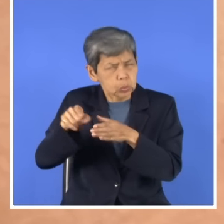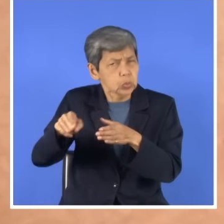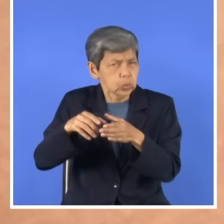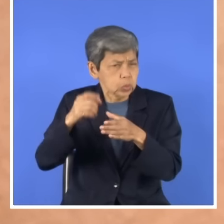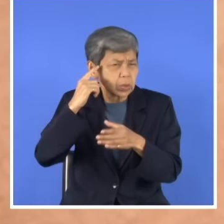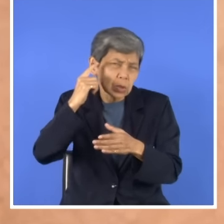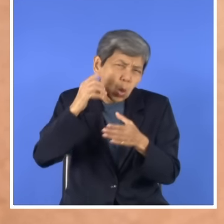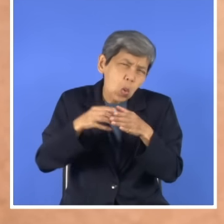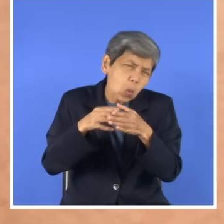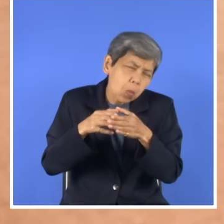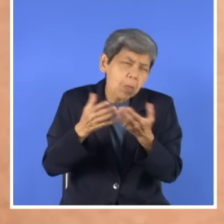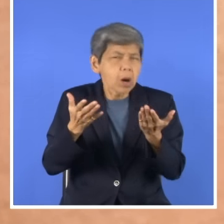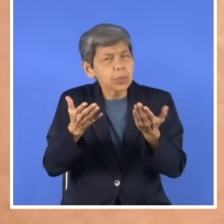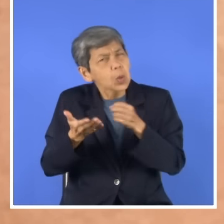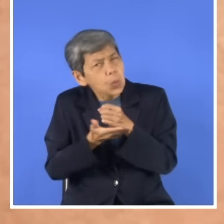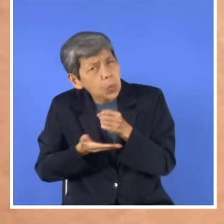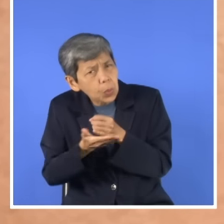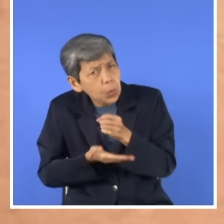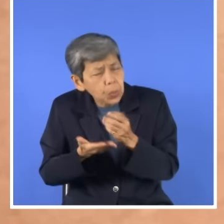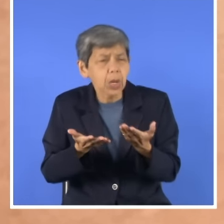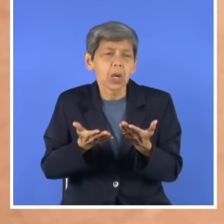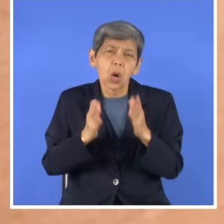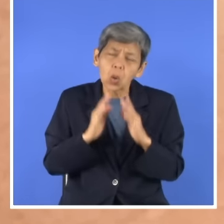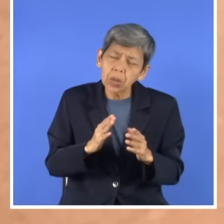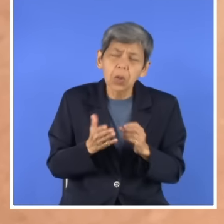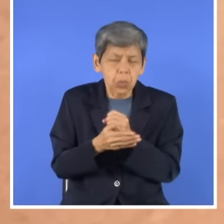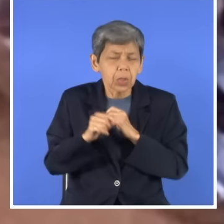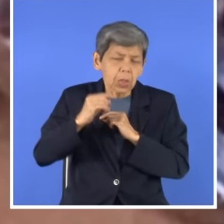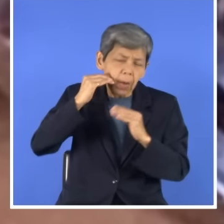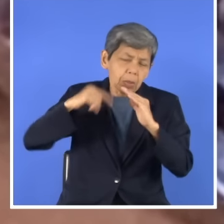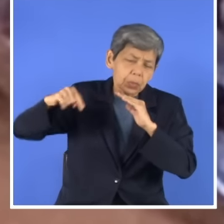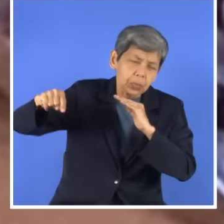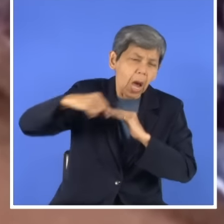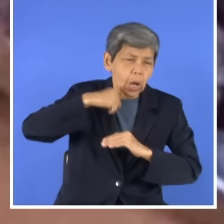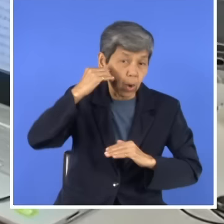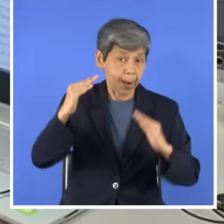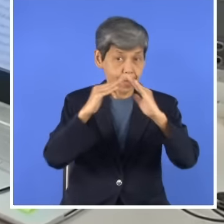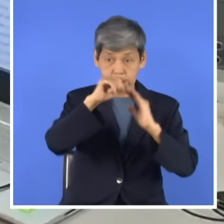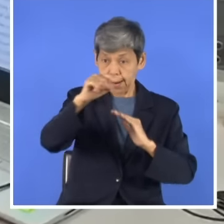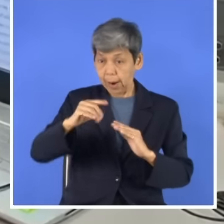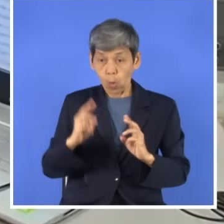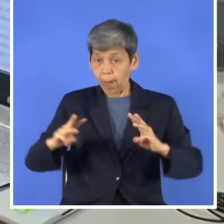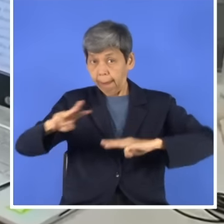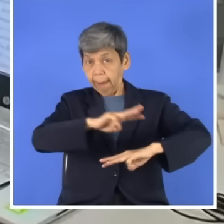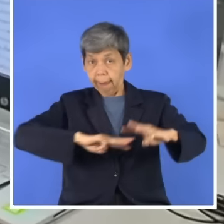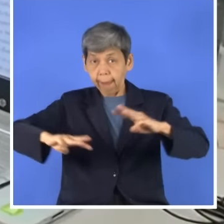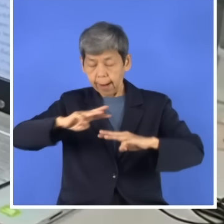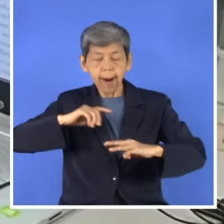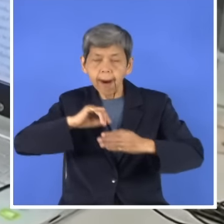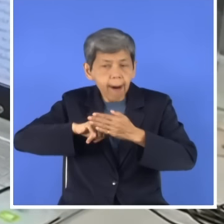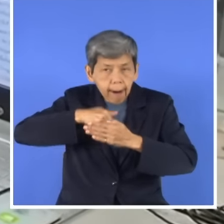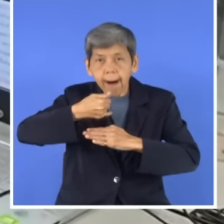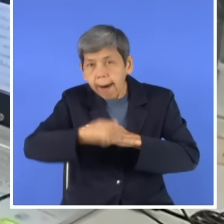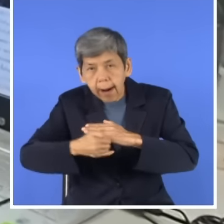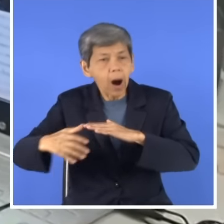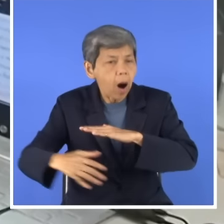าจจะเป็นกลุ่มที่เสพยาเสพติดพวกคนติดยาแถวนั้นนะคะพอรู้ว่าบ้านหลังไหนไม่มีใครอยู่บ้านก็ปีนเข้าไปเข้